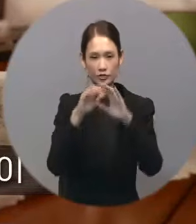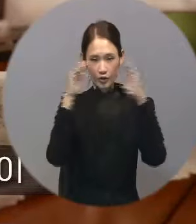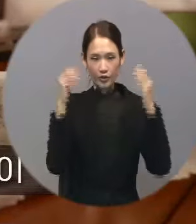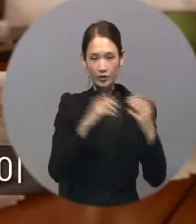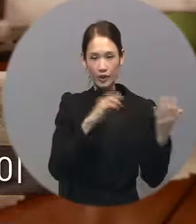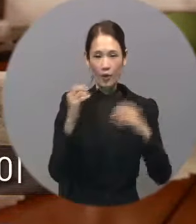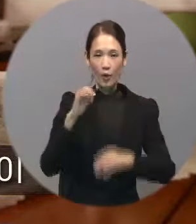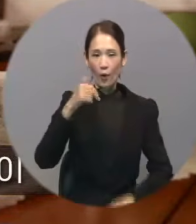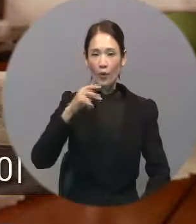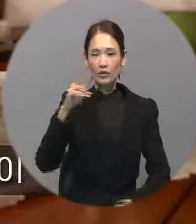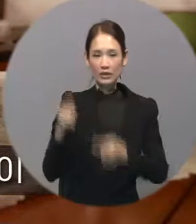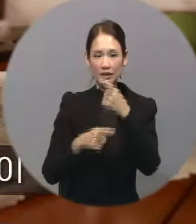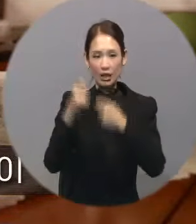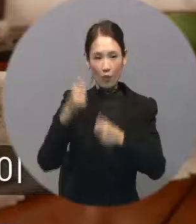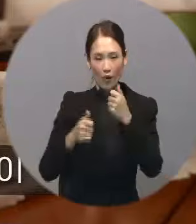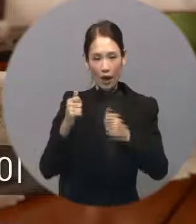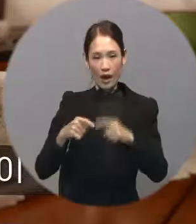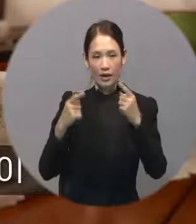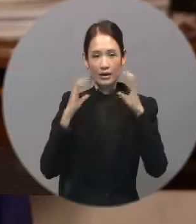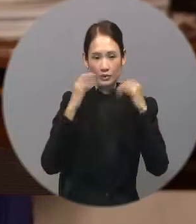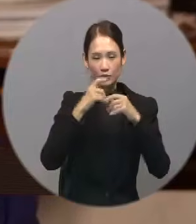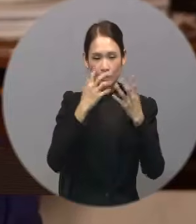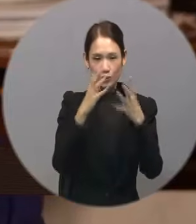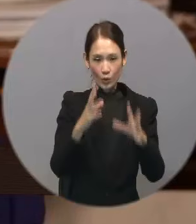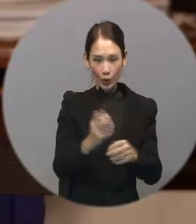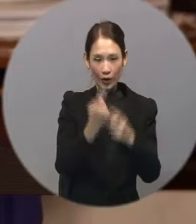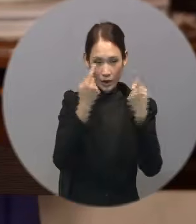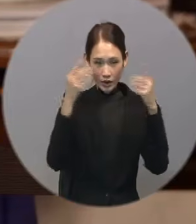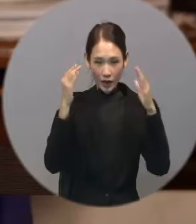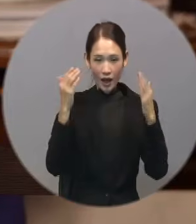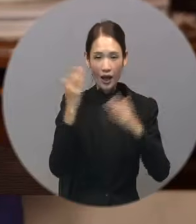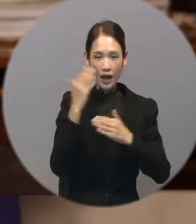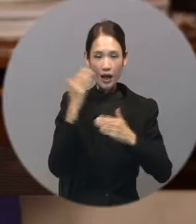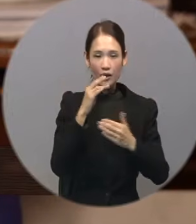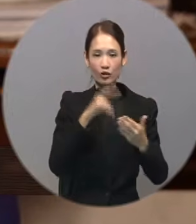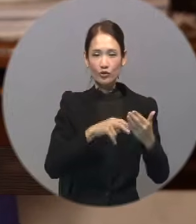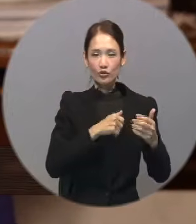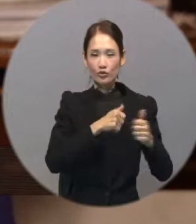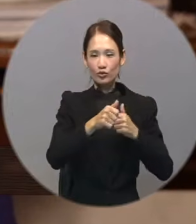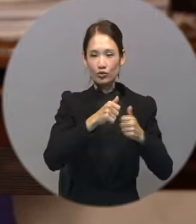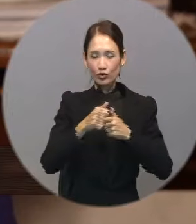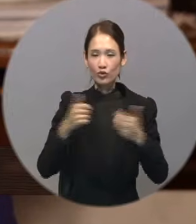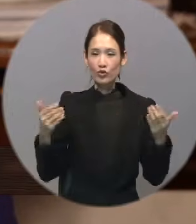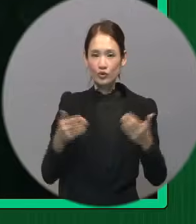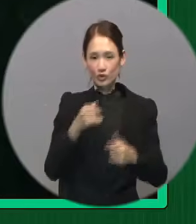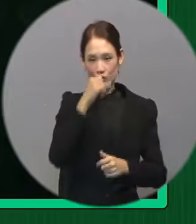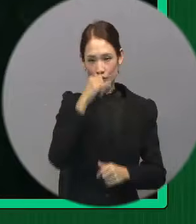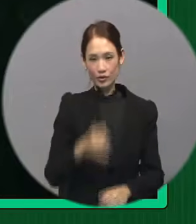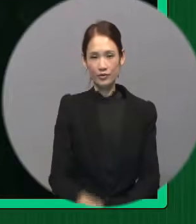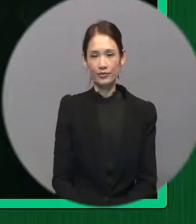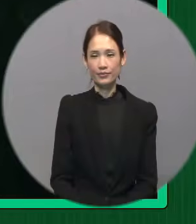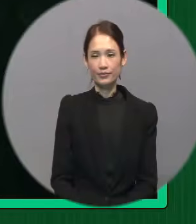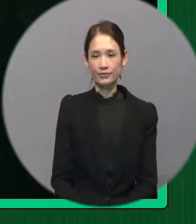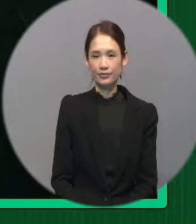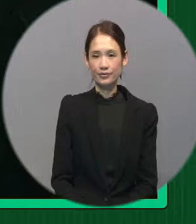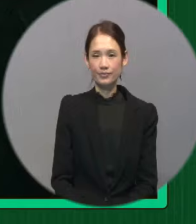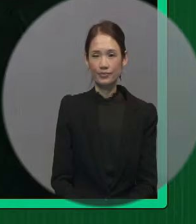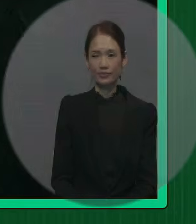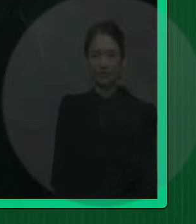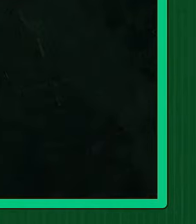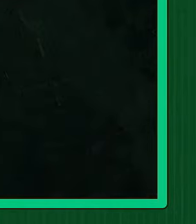코딩 대회를 하게 되면 김일성 종합대학 친구들이 구글을 이긴다던가 이런 일들도 벌어지고 있고.